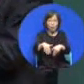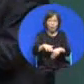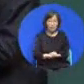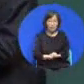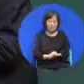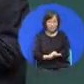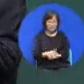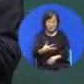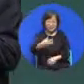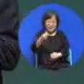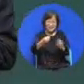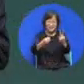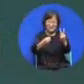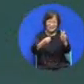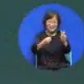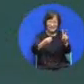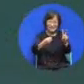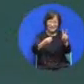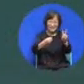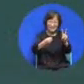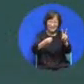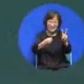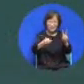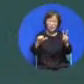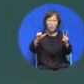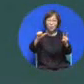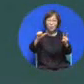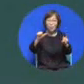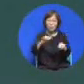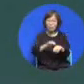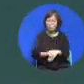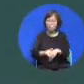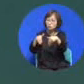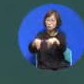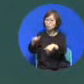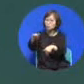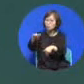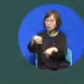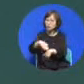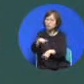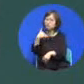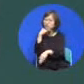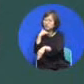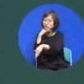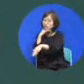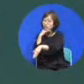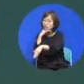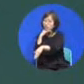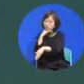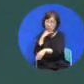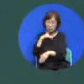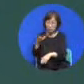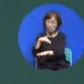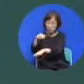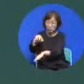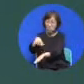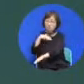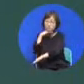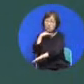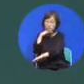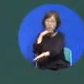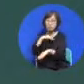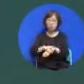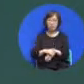6절에 보면은 종들 보고 여기 있으라고 합니다. And when you look verse 5 and 6, Abraham orders his servants to stay there. 그럴 수가